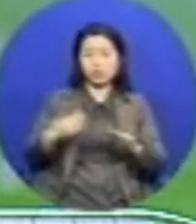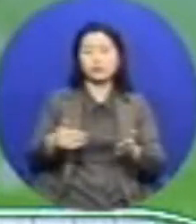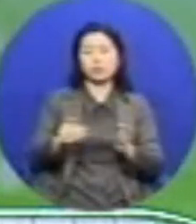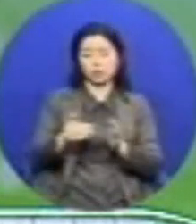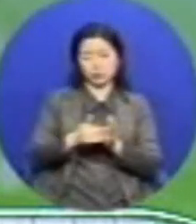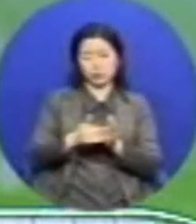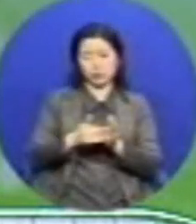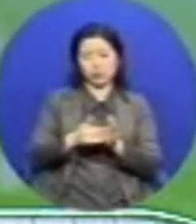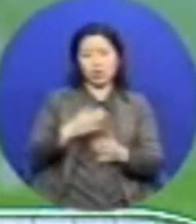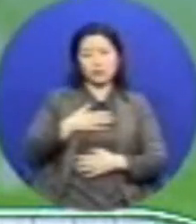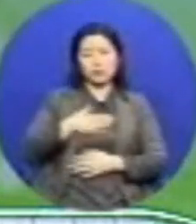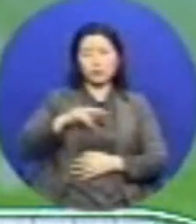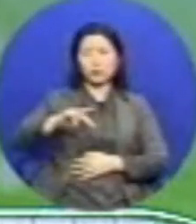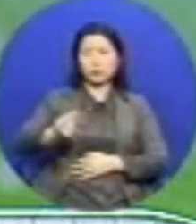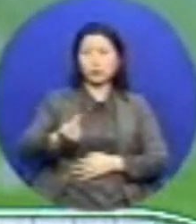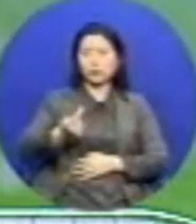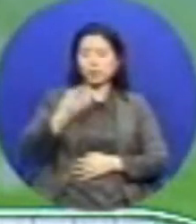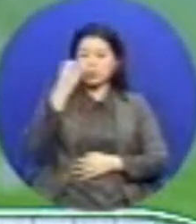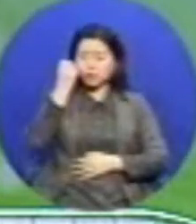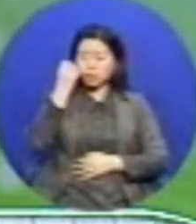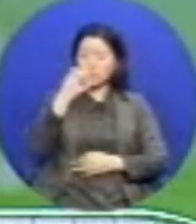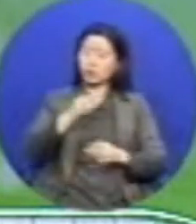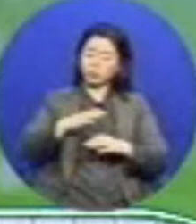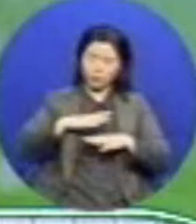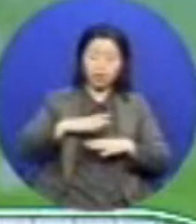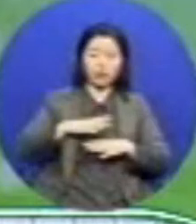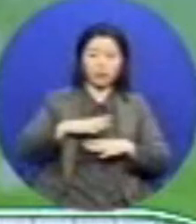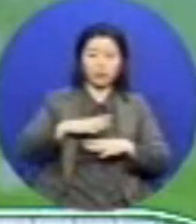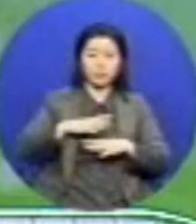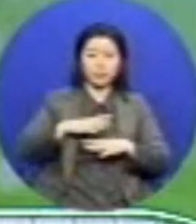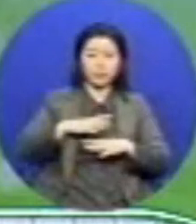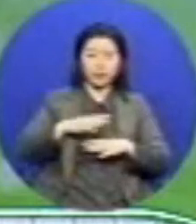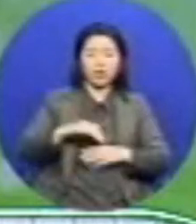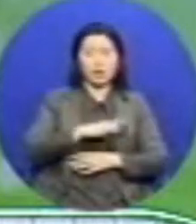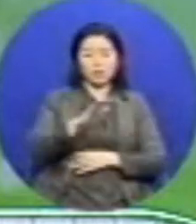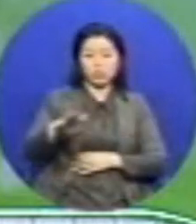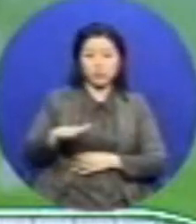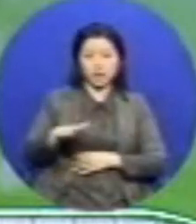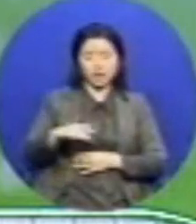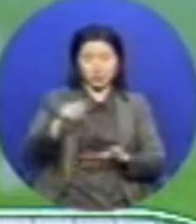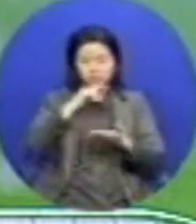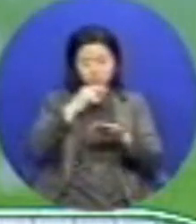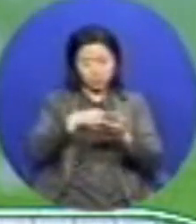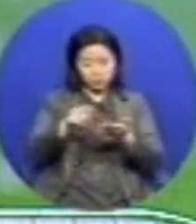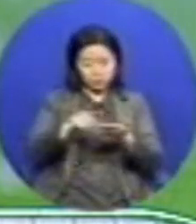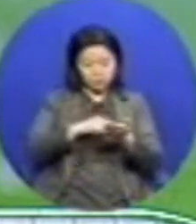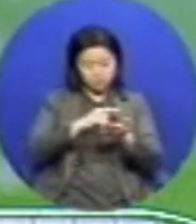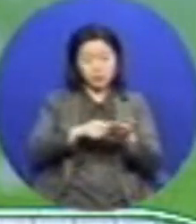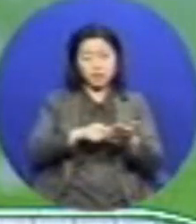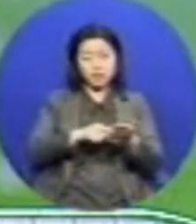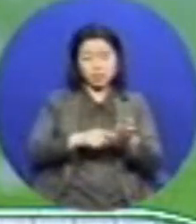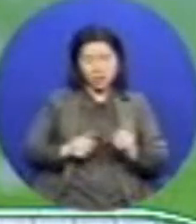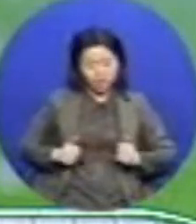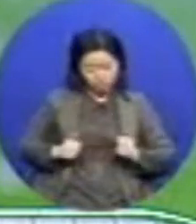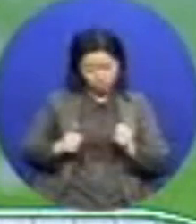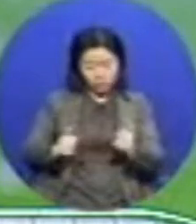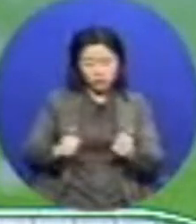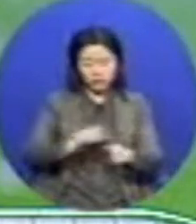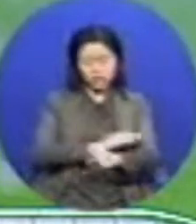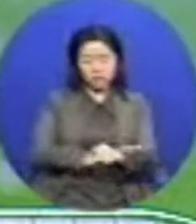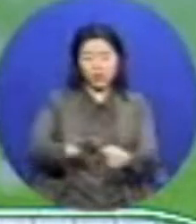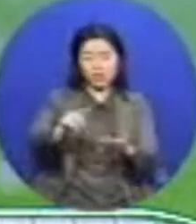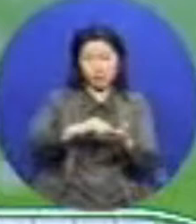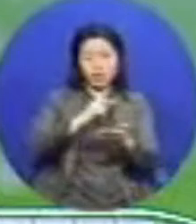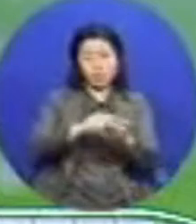정도에요 뭔가 물론 빛을 우리가 성실히 잘 갚아야 되는 것은 중요하지만 그러나